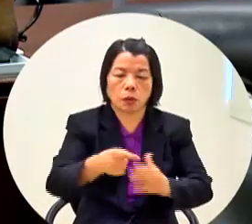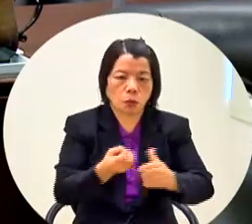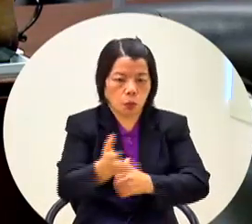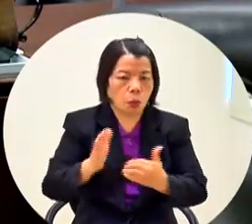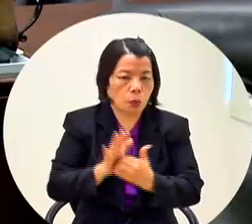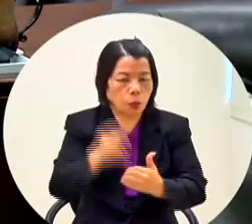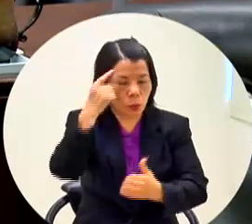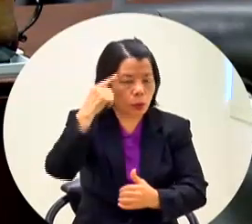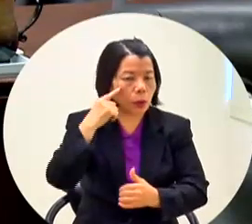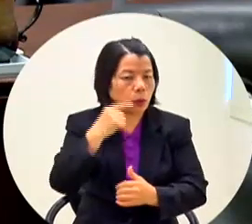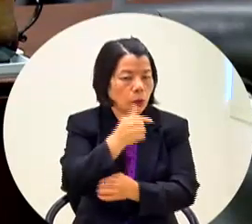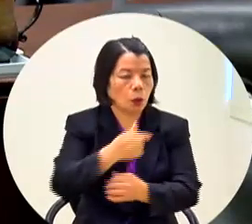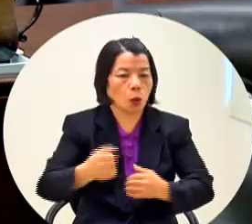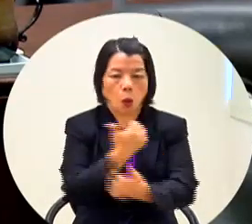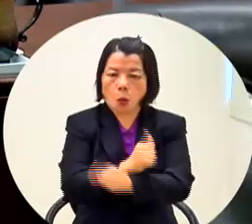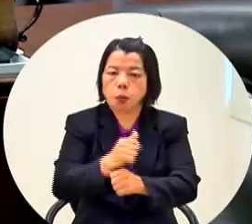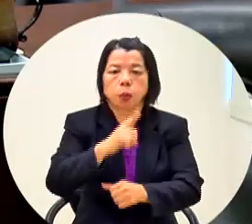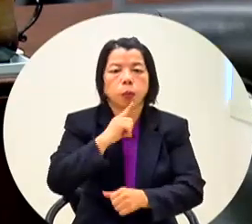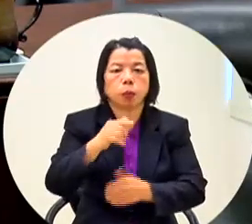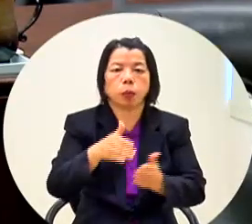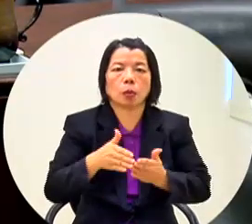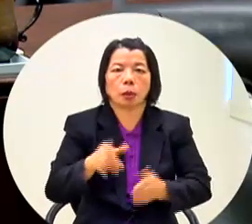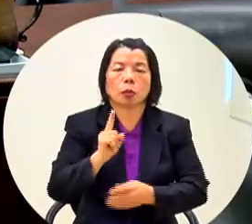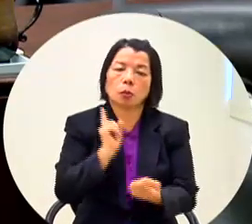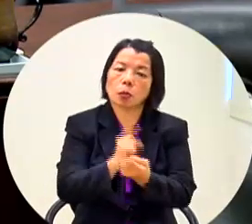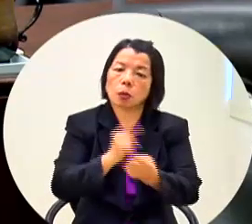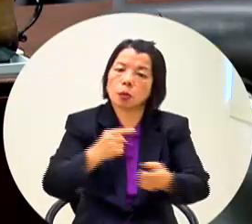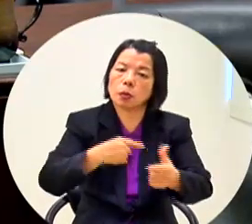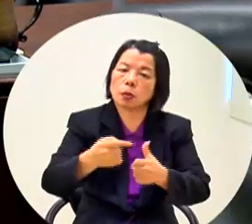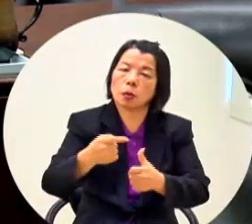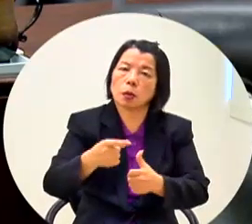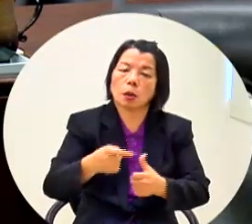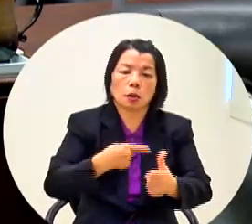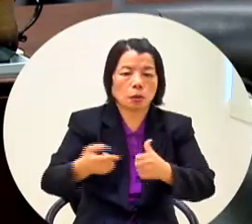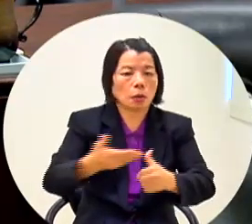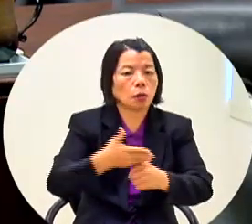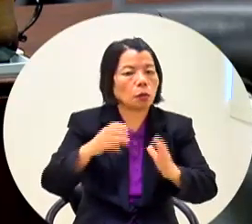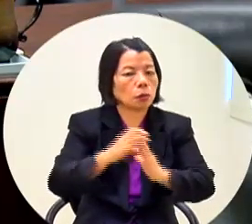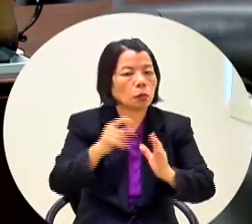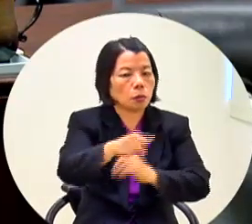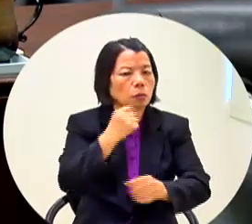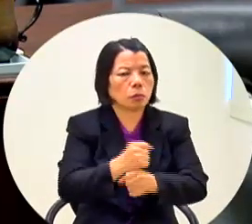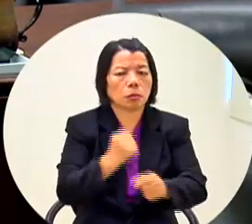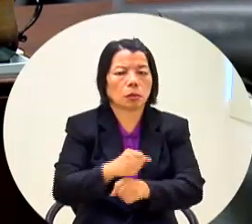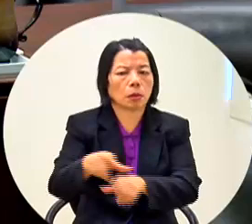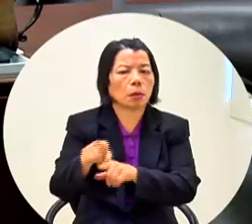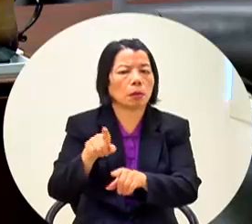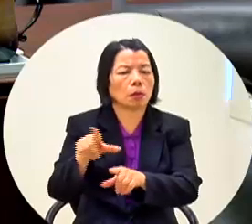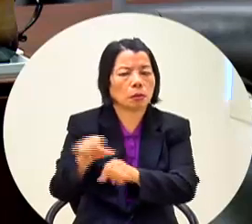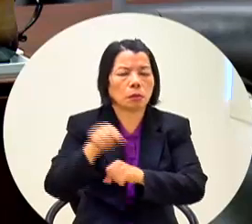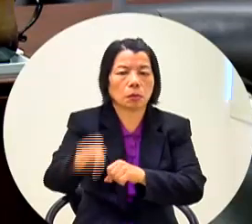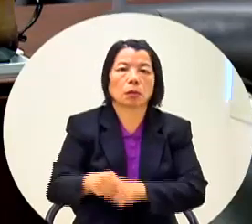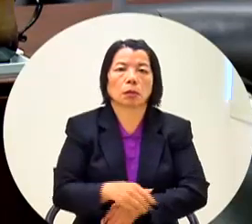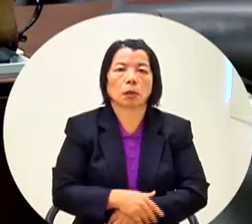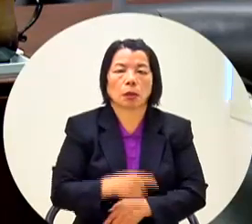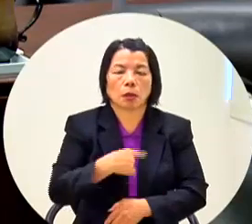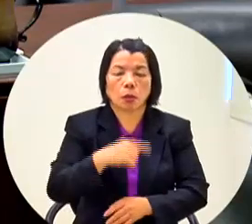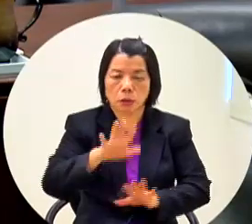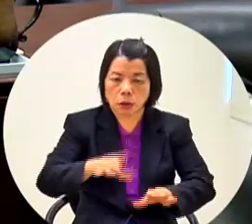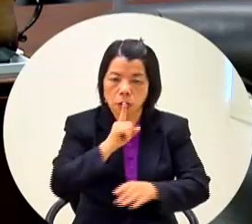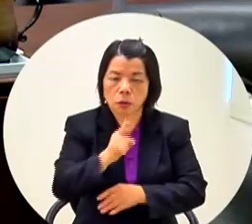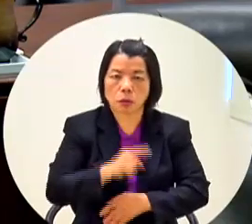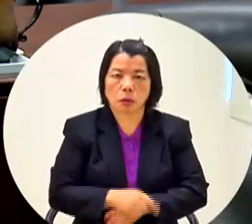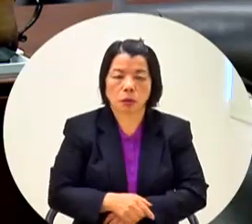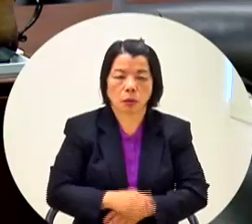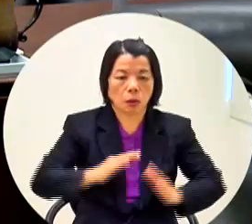卫生局也会跟教育局沟通，那为什么这种时候会让教育局做这种事呢？所以这边具体的诉求就是希望市长可